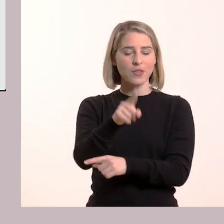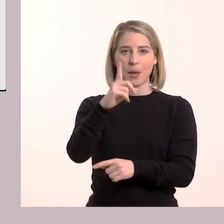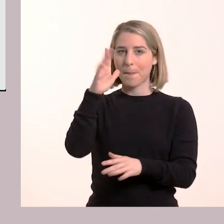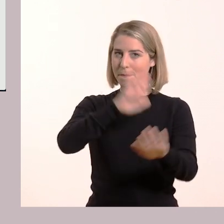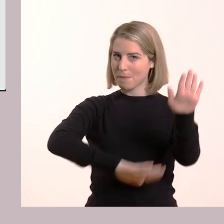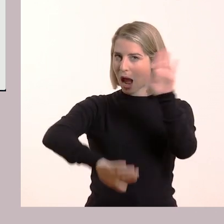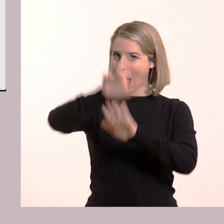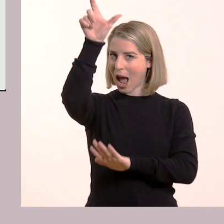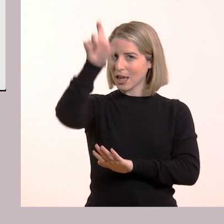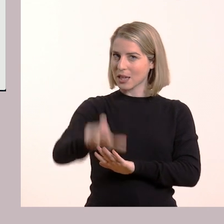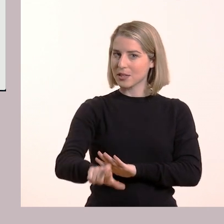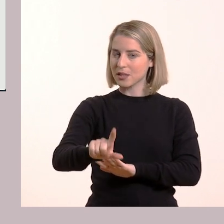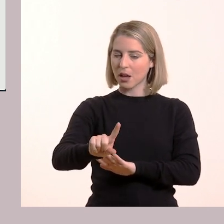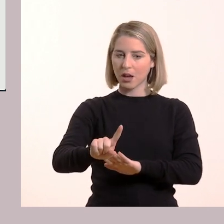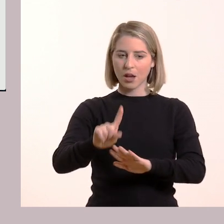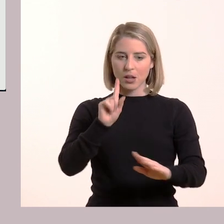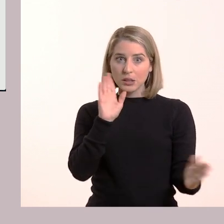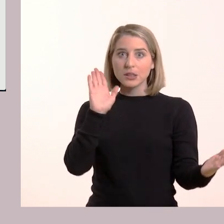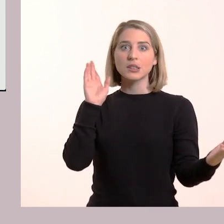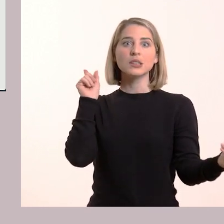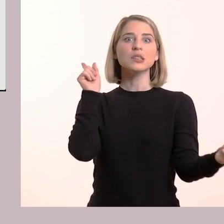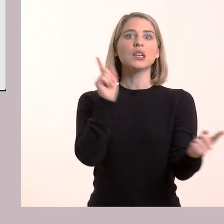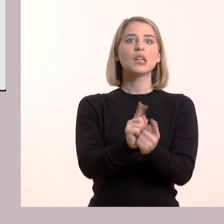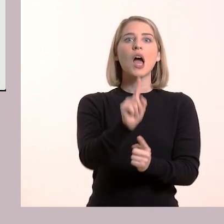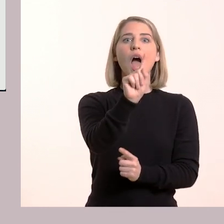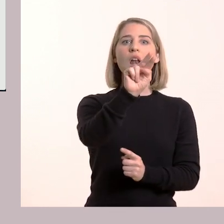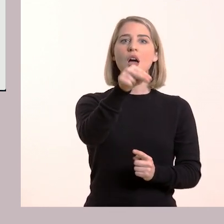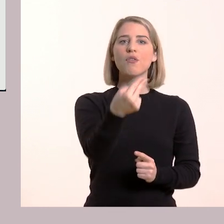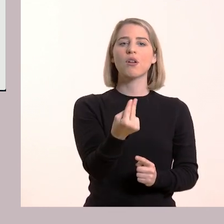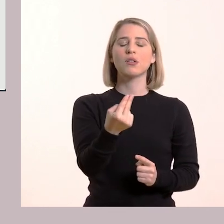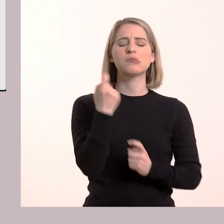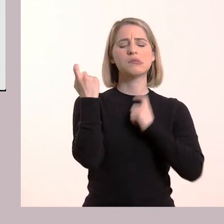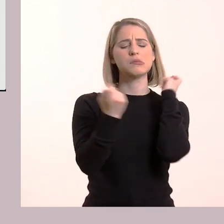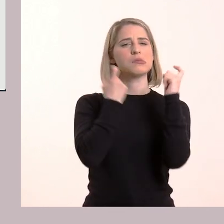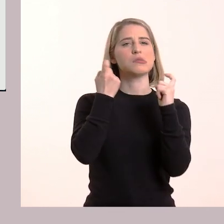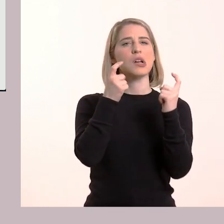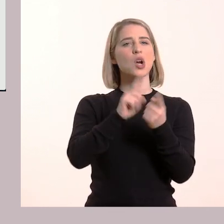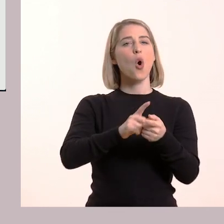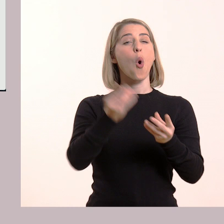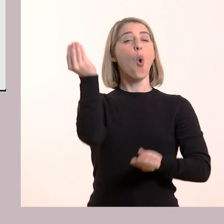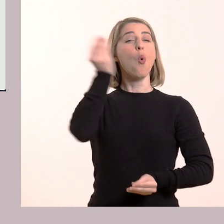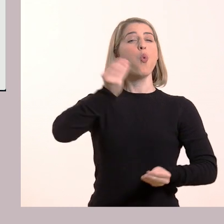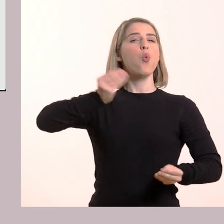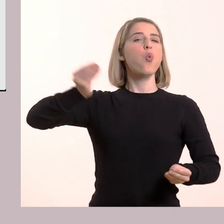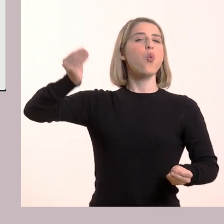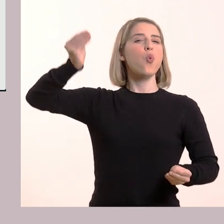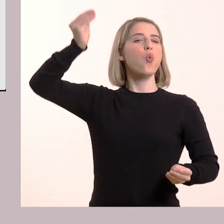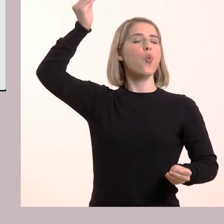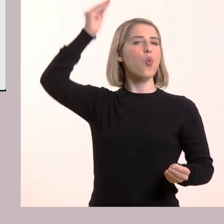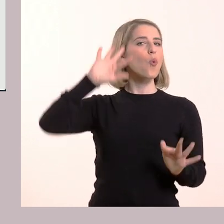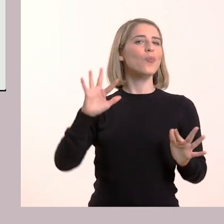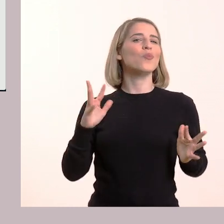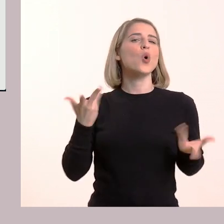συναντάει ένα ευρώ. Τι να το κάνω, σου λέει, τον ευρώ? Για να κάνω τα μαγικά μου κόλπα, να το κάνω περισσότερο. Άρα τι